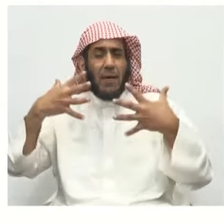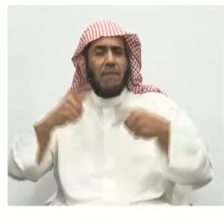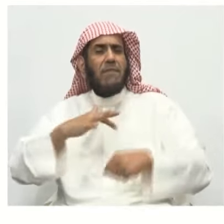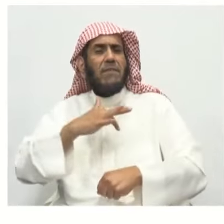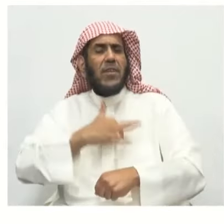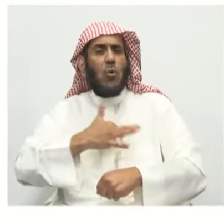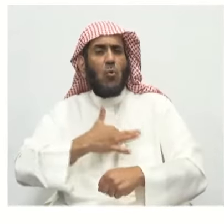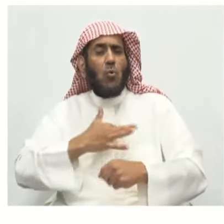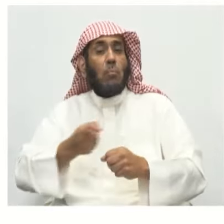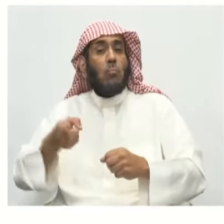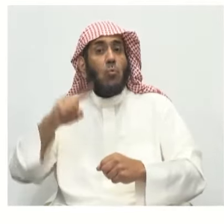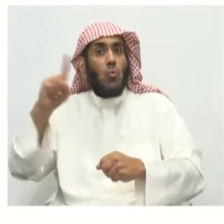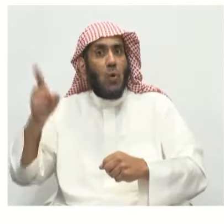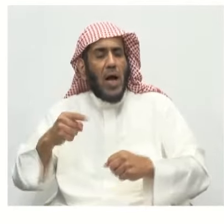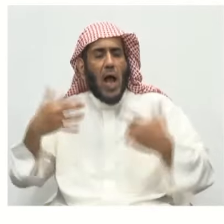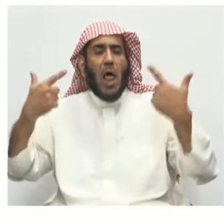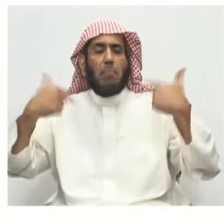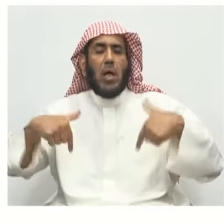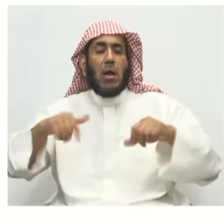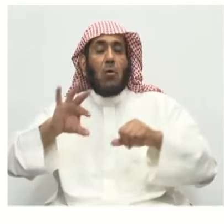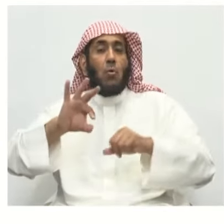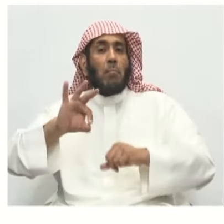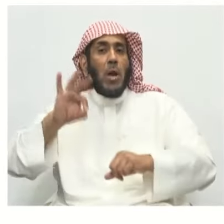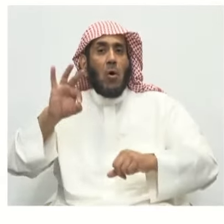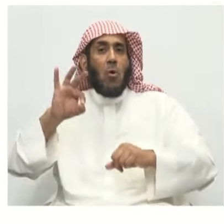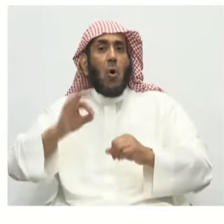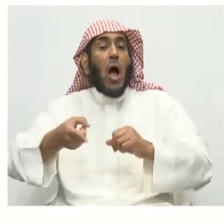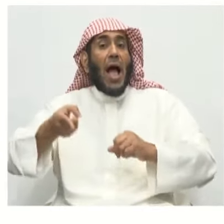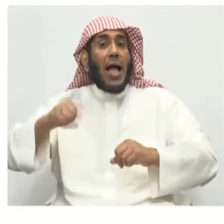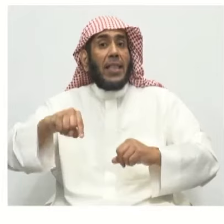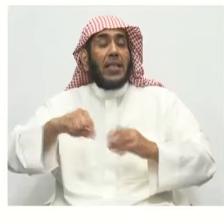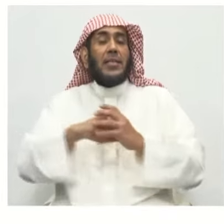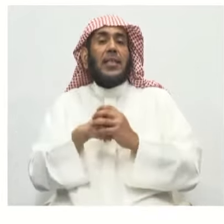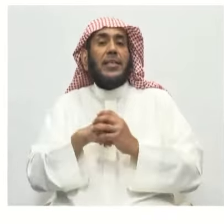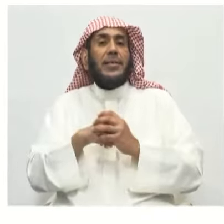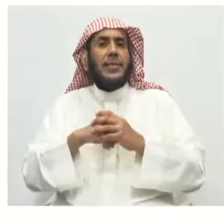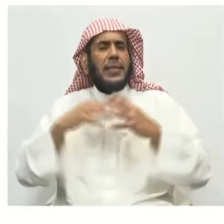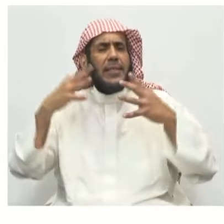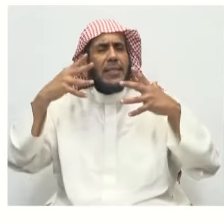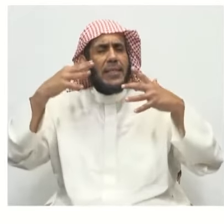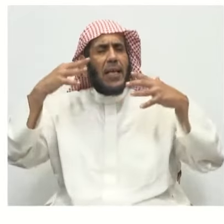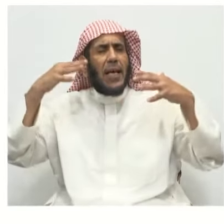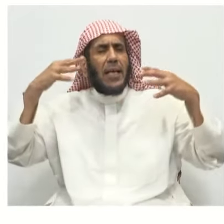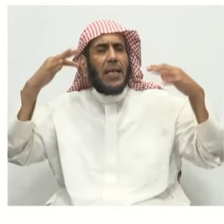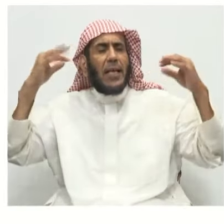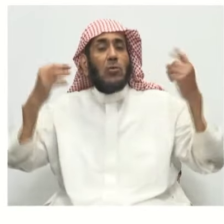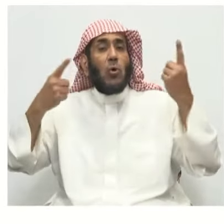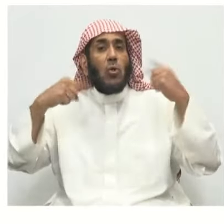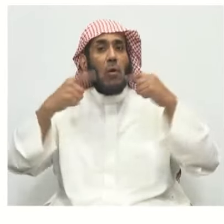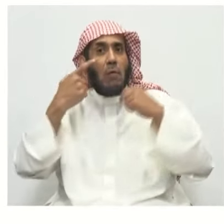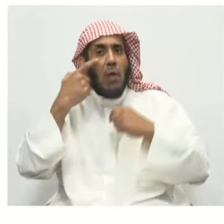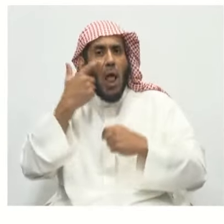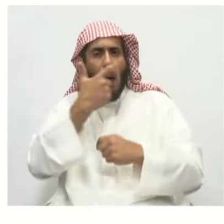القلوب والابدان ومنه ايضا كذلك تخيلات تؤثر في